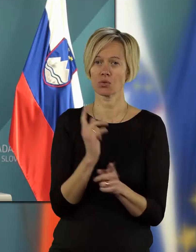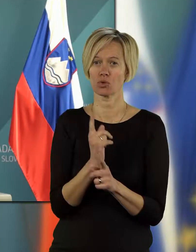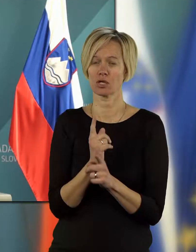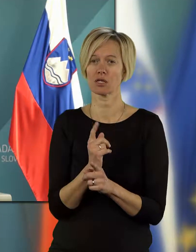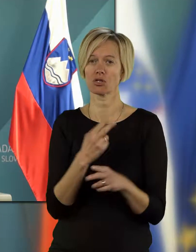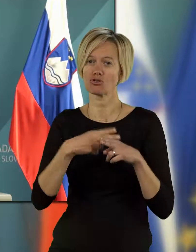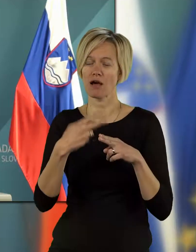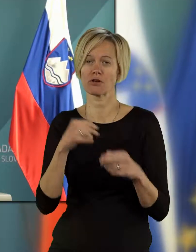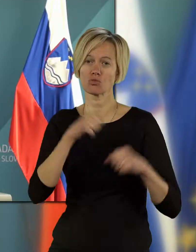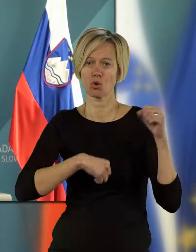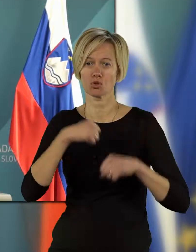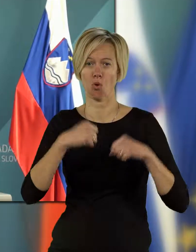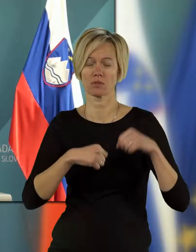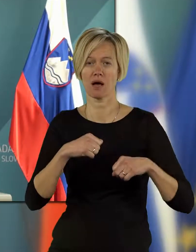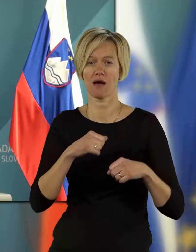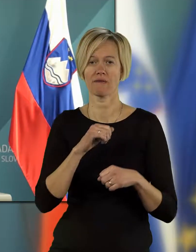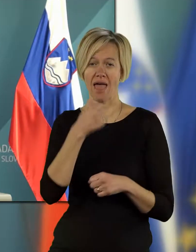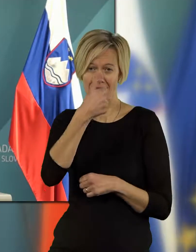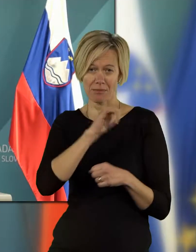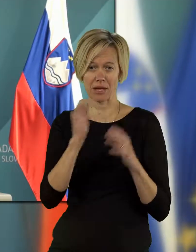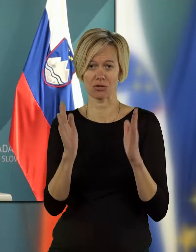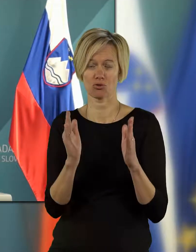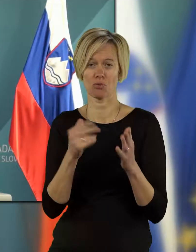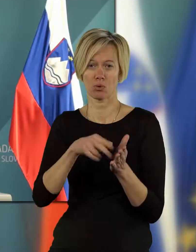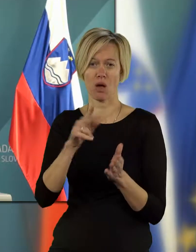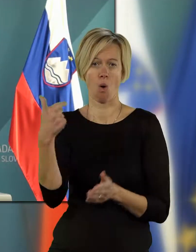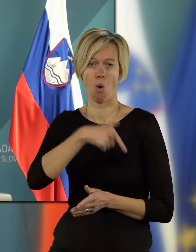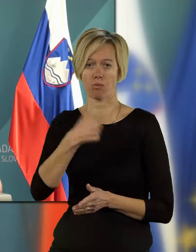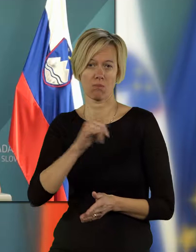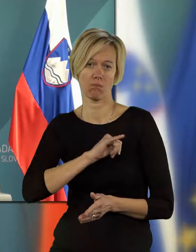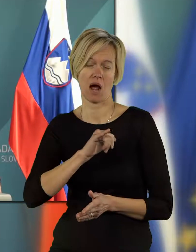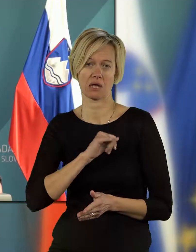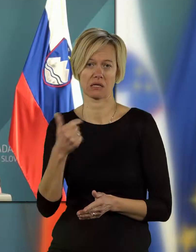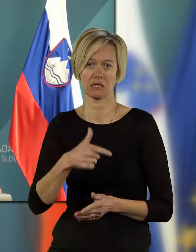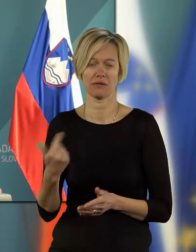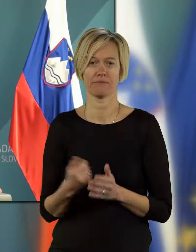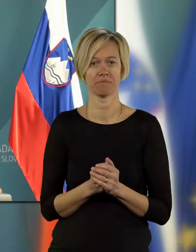je država sposobna, da v enem letu proda obe banki?